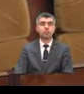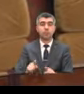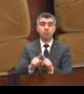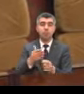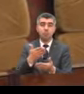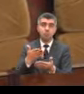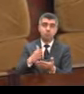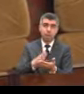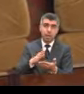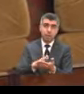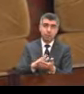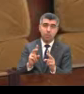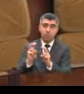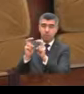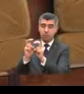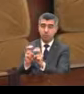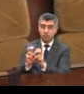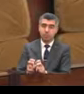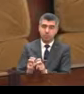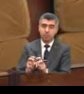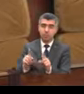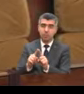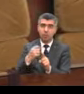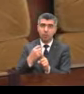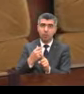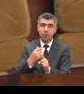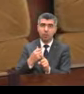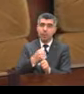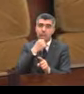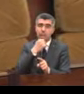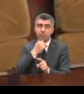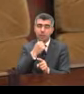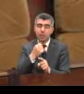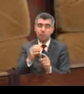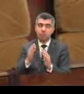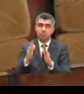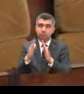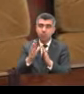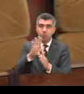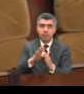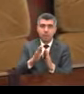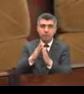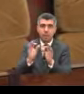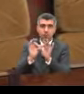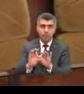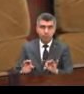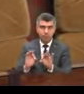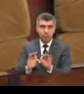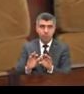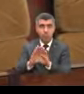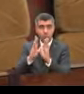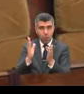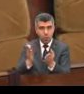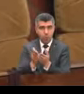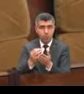الوفيات قلتم أنها ضئيلة في مراكز الرعاية الاجتماعية، نشير أن نسبة الوفيات في المغرب برمته